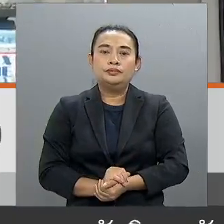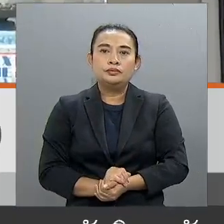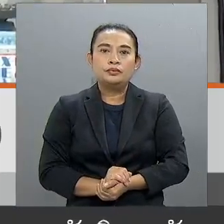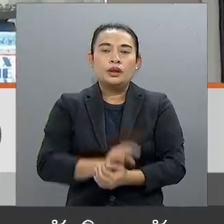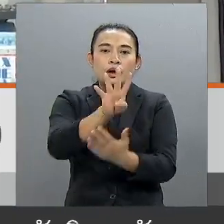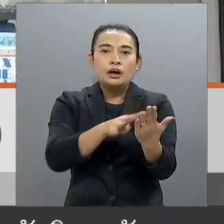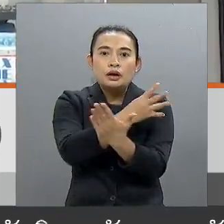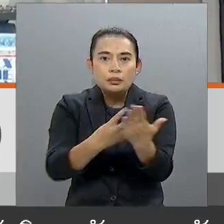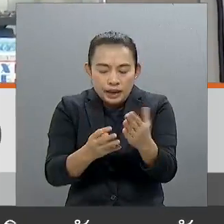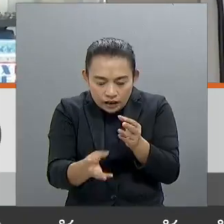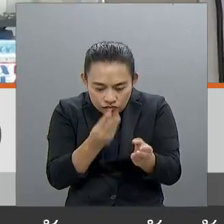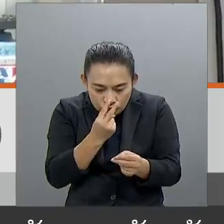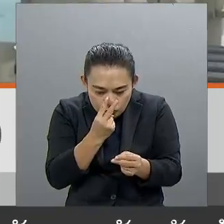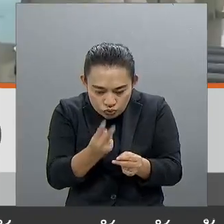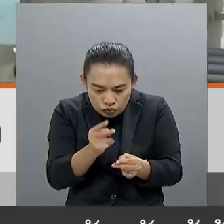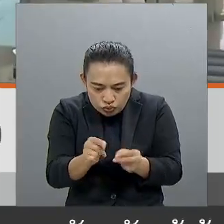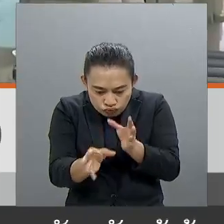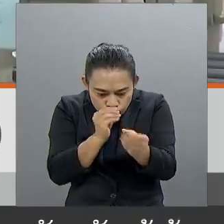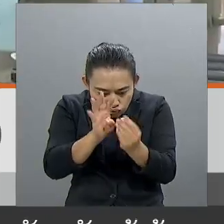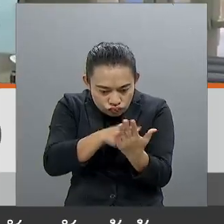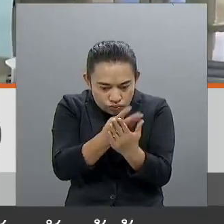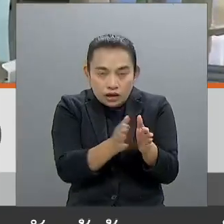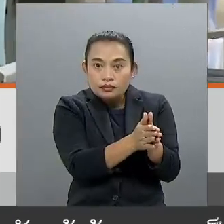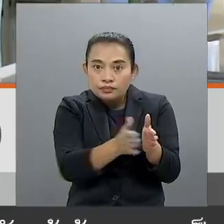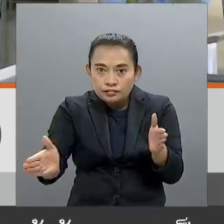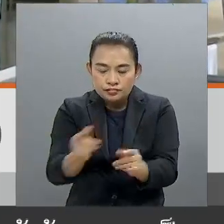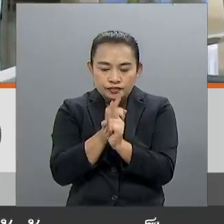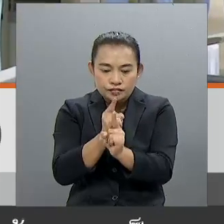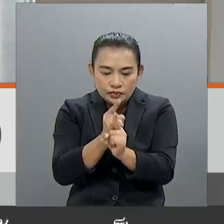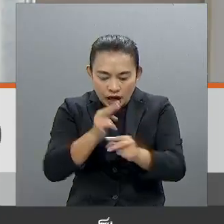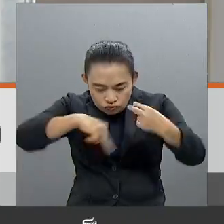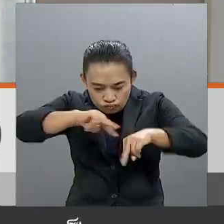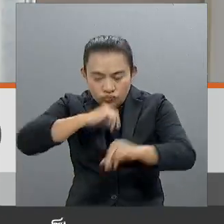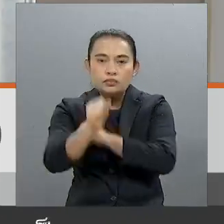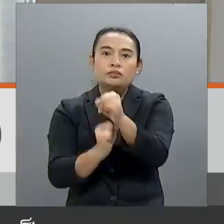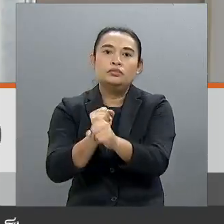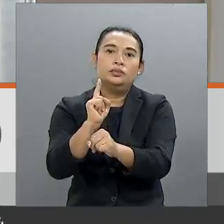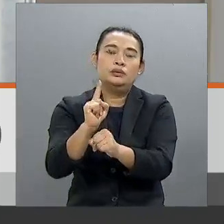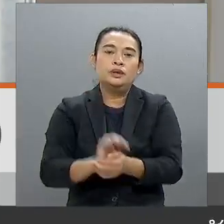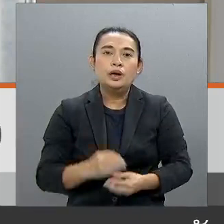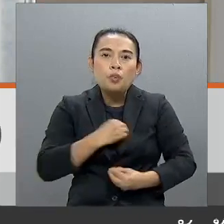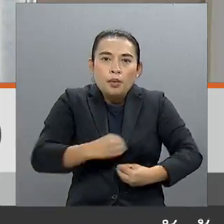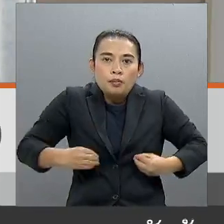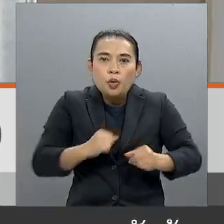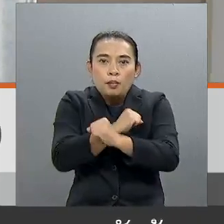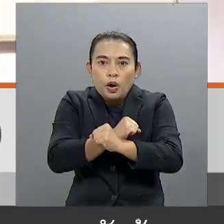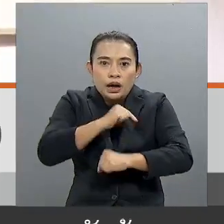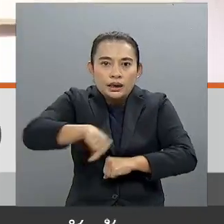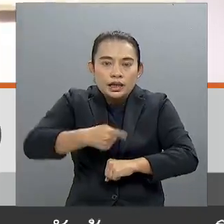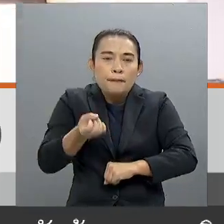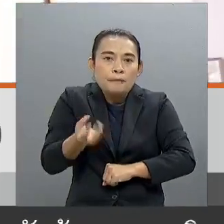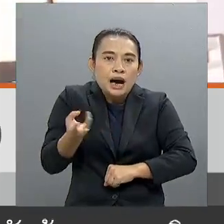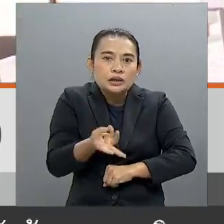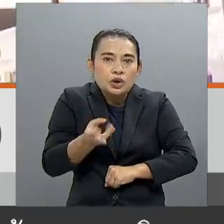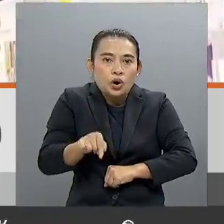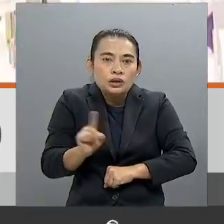ระยะยาวติดตามภูมิต้านทานไปจน1ปีเพื่อจะตอบได้ว่าภูมิต้านทานดังกล่าวมีอยู่มากน้อยได้น